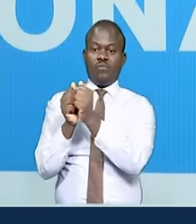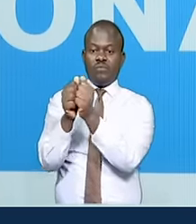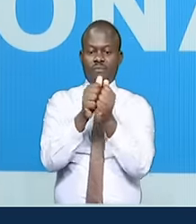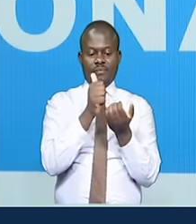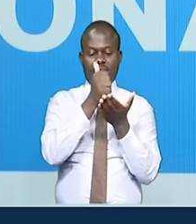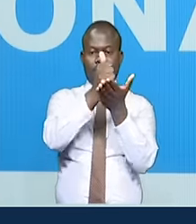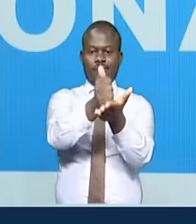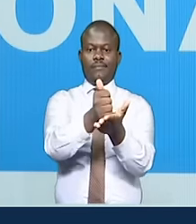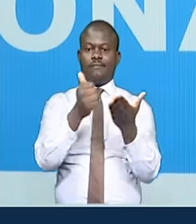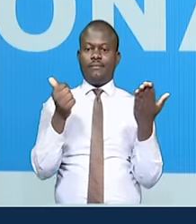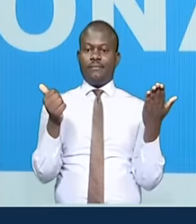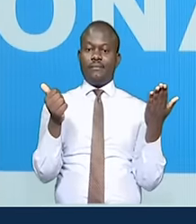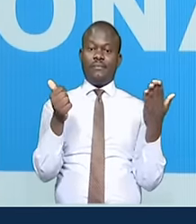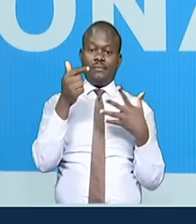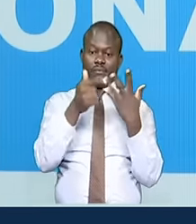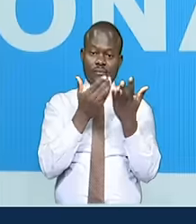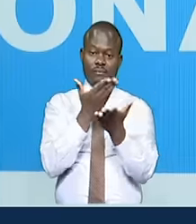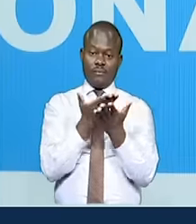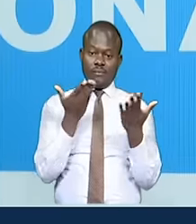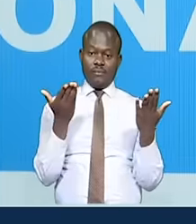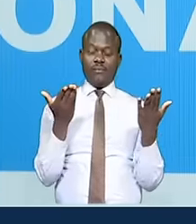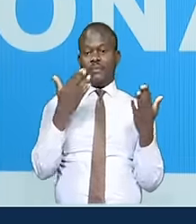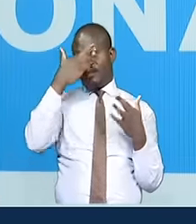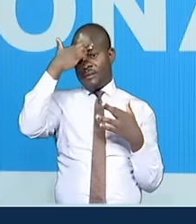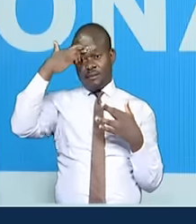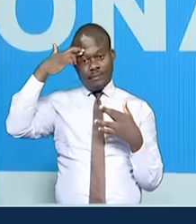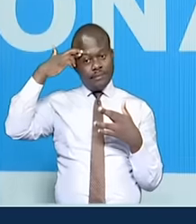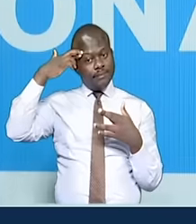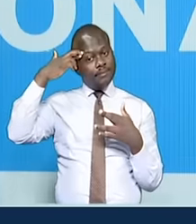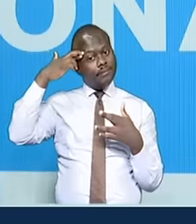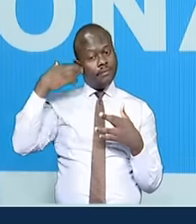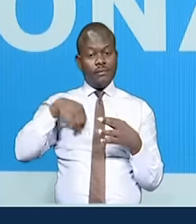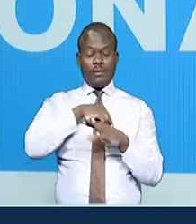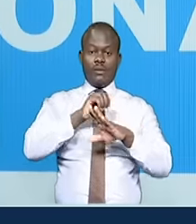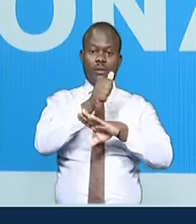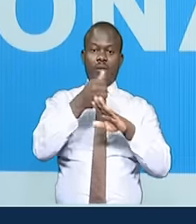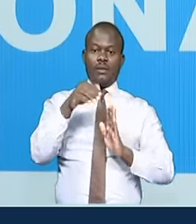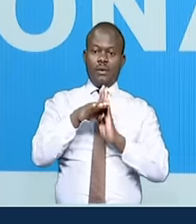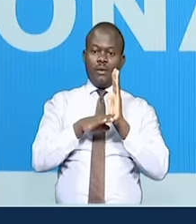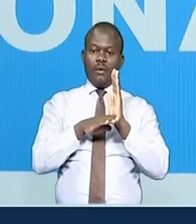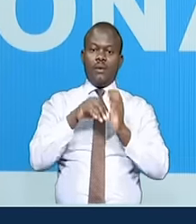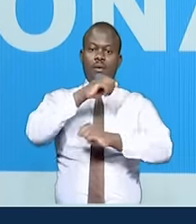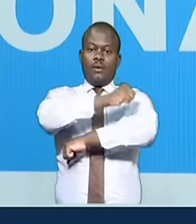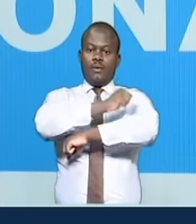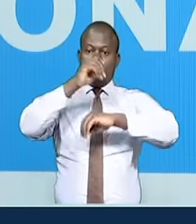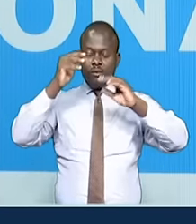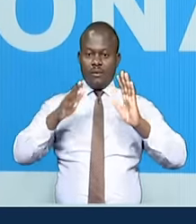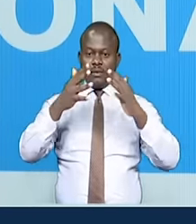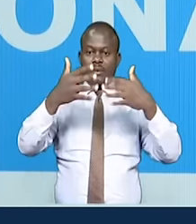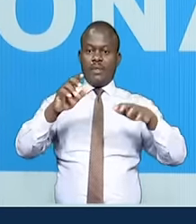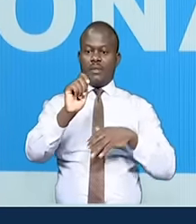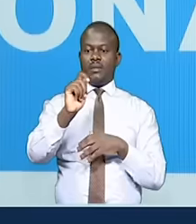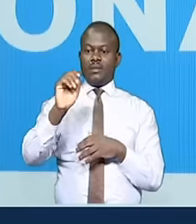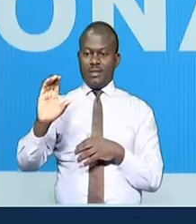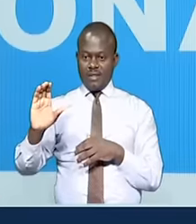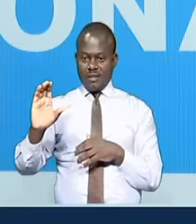bikorwa ibyo basabwa. Ni nayo mpamvu twashyizeho gahunda y'abanyeshuri barangije TTC, iyo